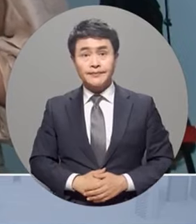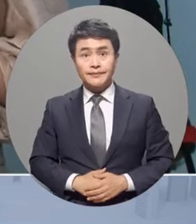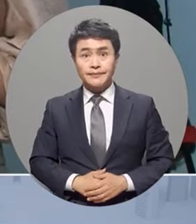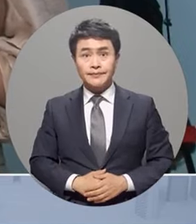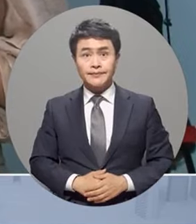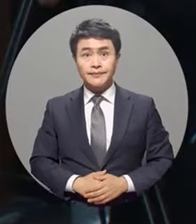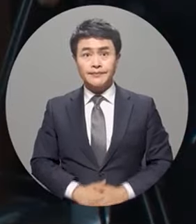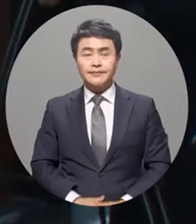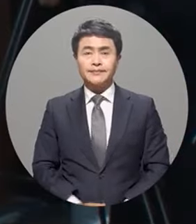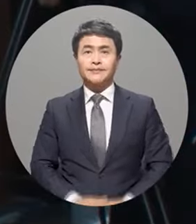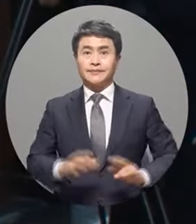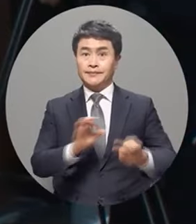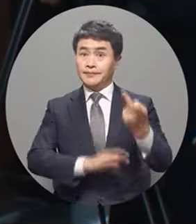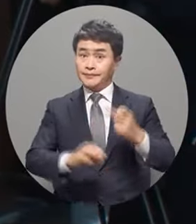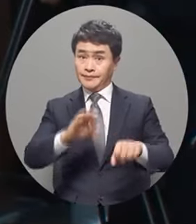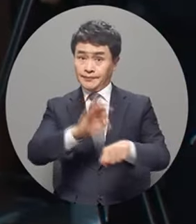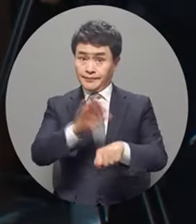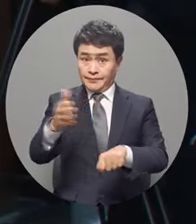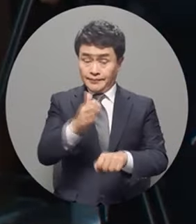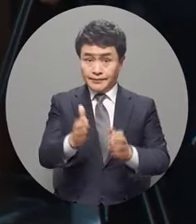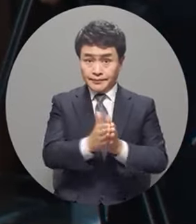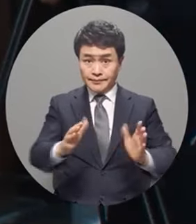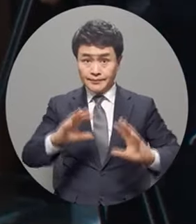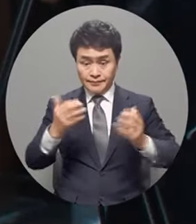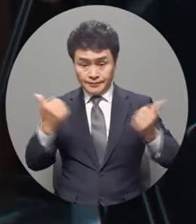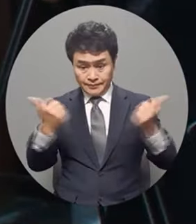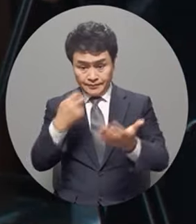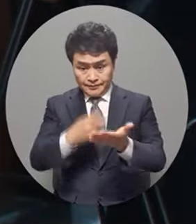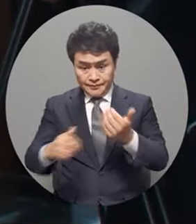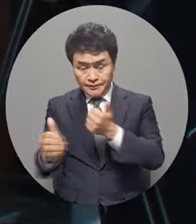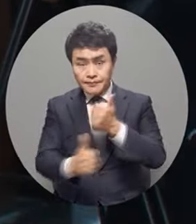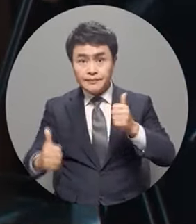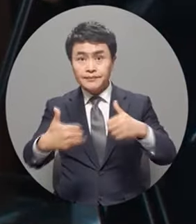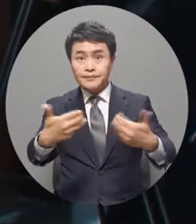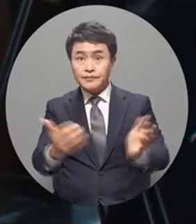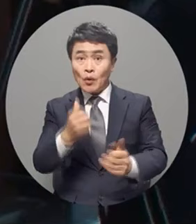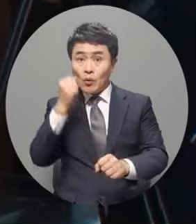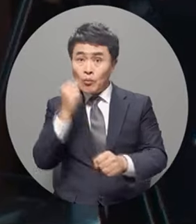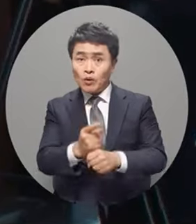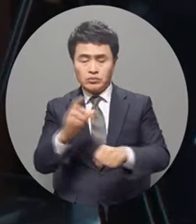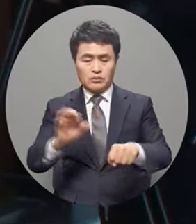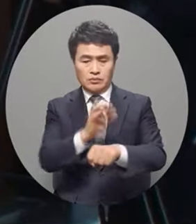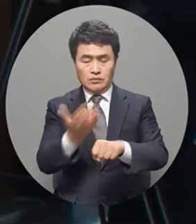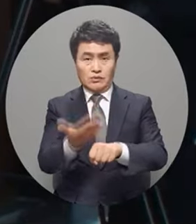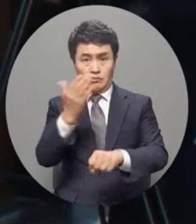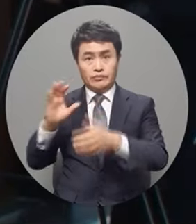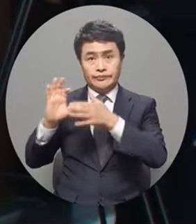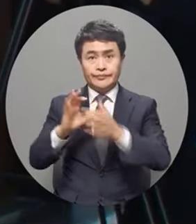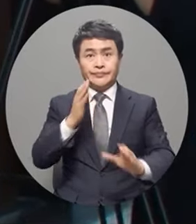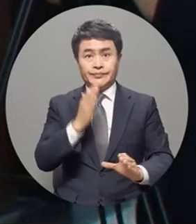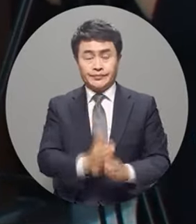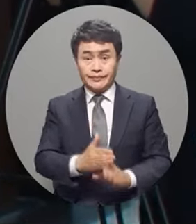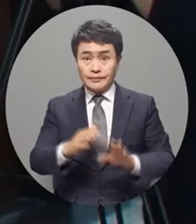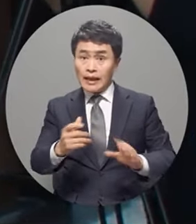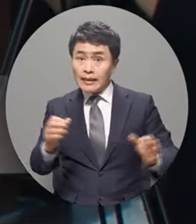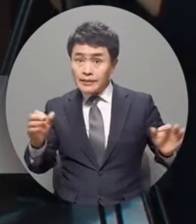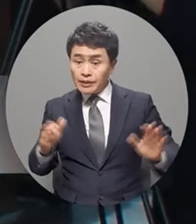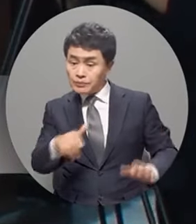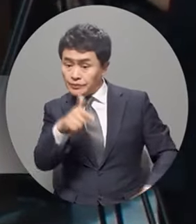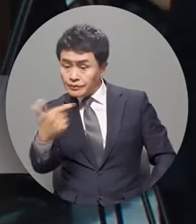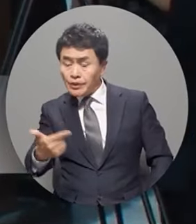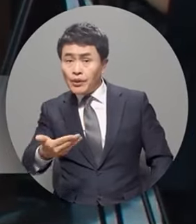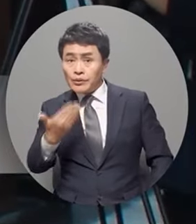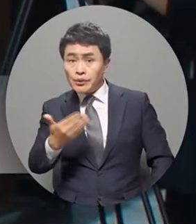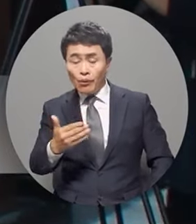어떻습니까네 오전 10시부터 시작한 국회 법제사법 위원회가 벌써 10시간 넘게 이어지고 있습니다 잠시 저녁 식사를